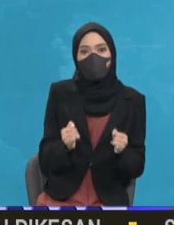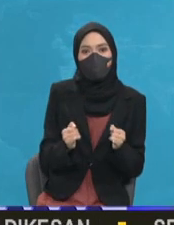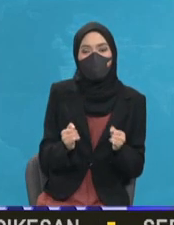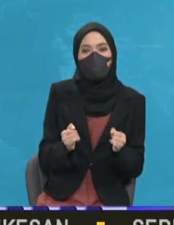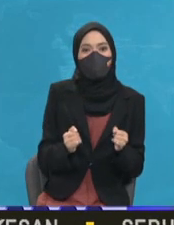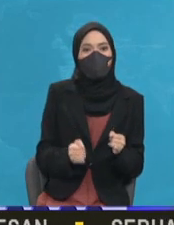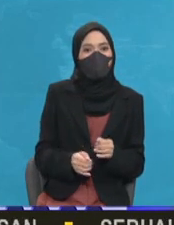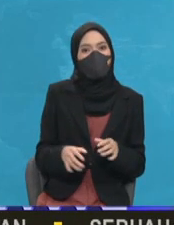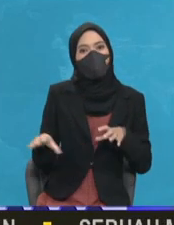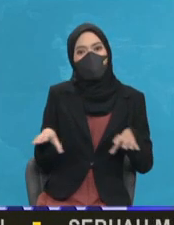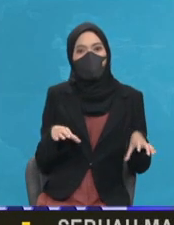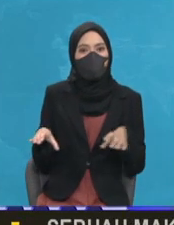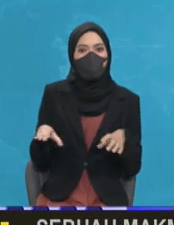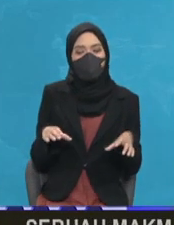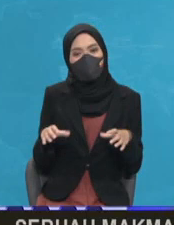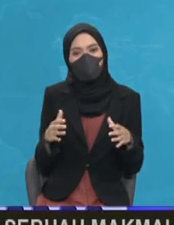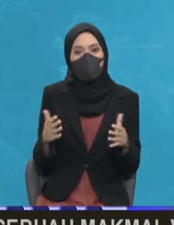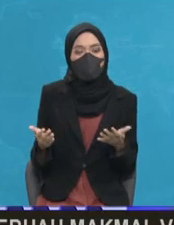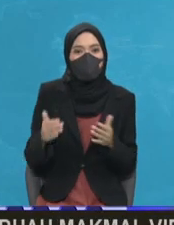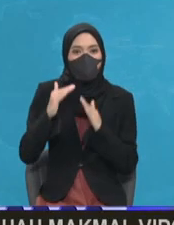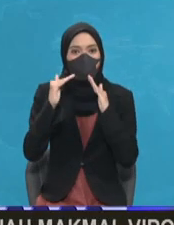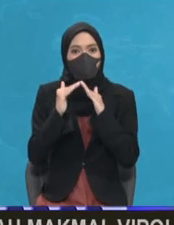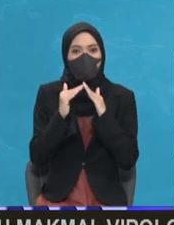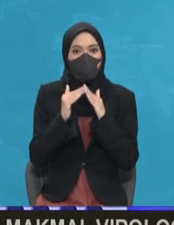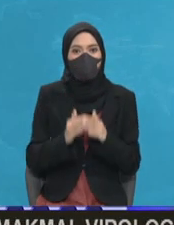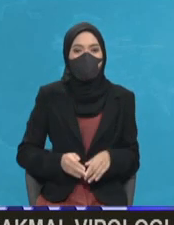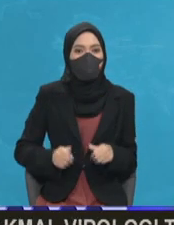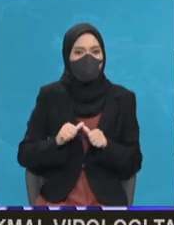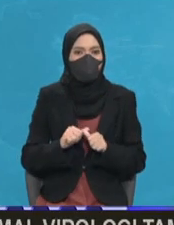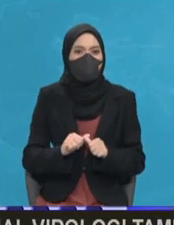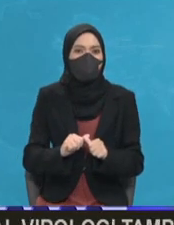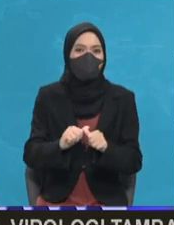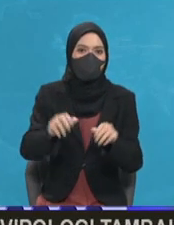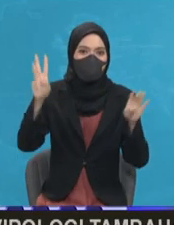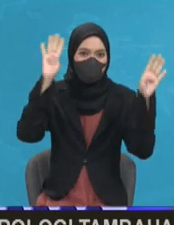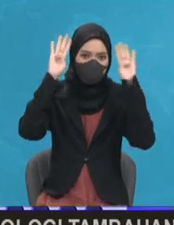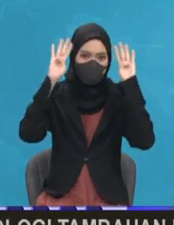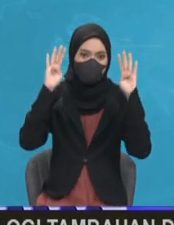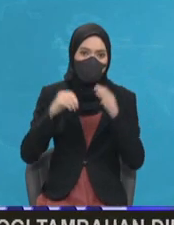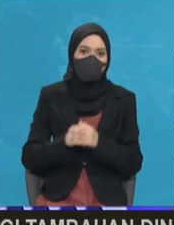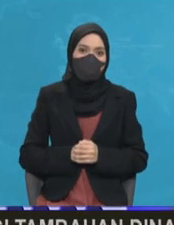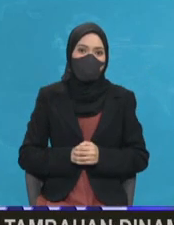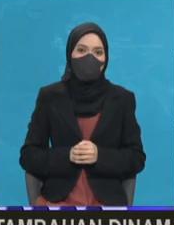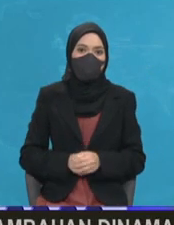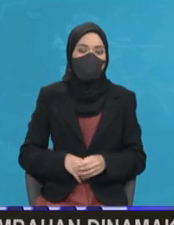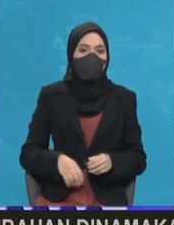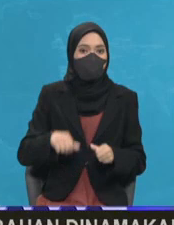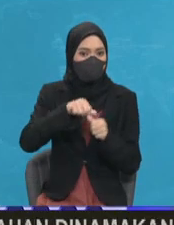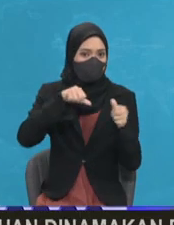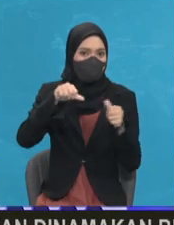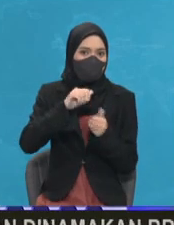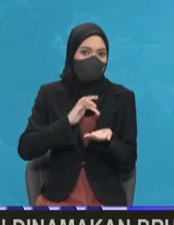aktiviti yang bermanfaat di rumah dengan terus berkarya dan kreatif melalui laman lawan sosial contohnya